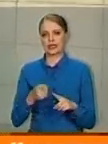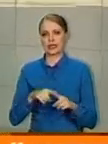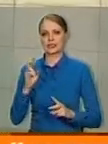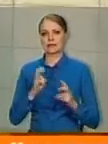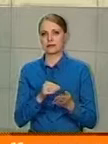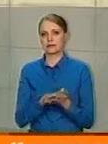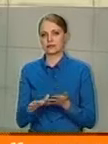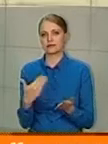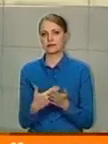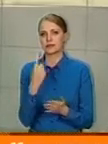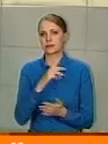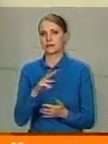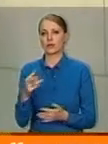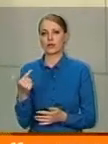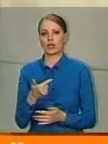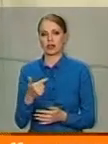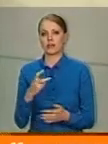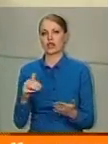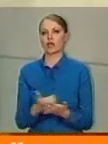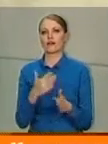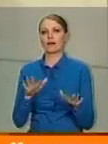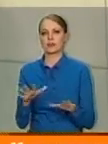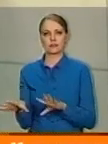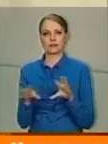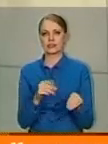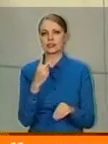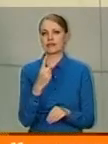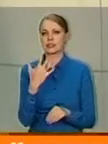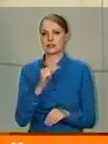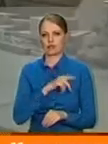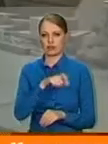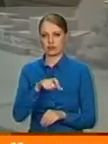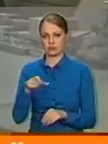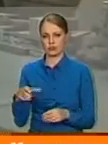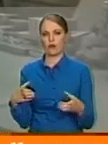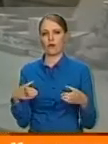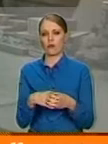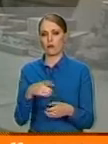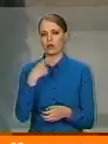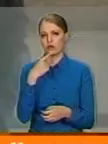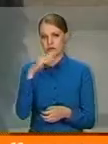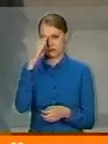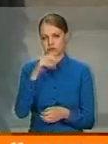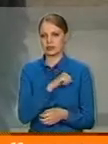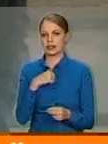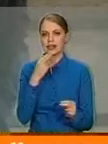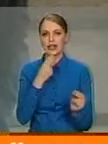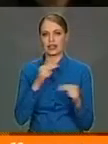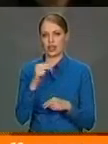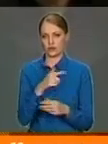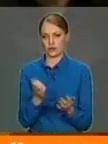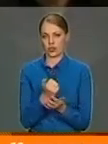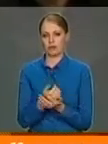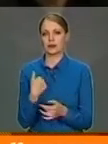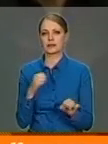підприємці витратили близько мільйона гривень. На нове місце переїхало аж 25 робітників. Команда, говорить Ілля, найкраще його надбання.